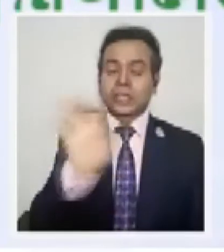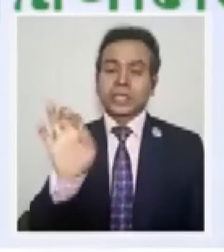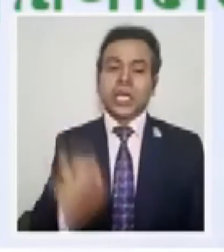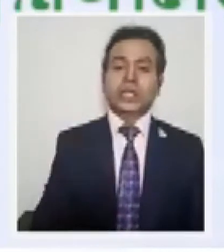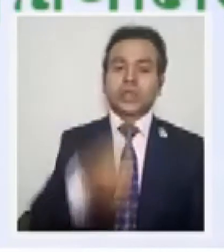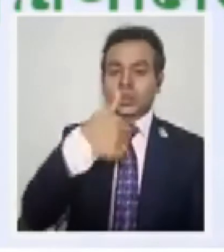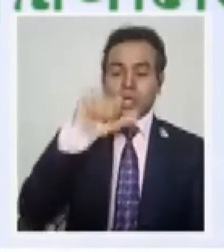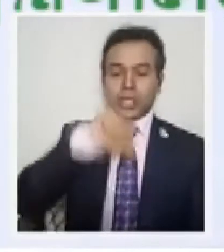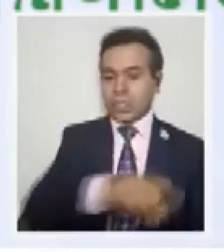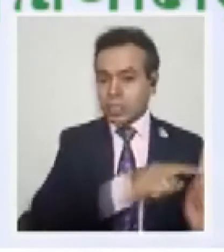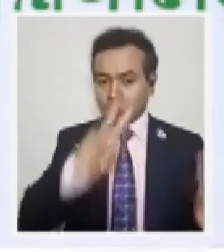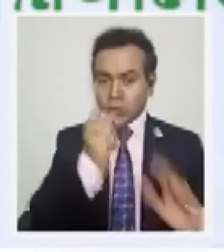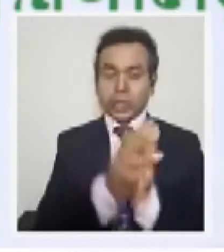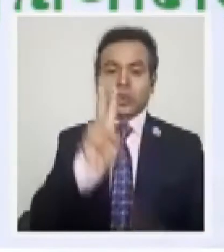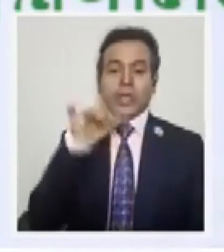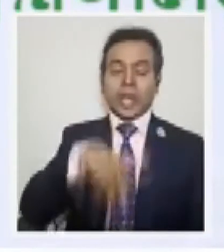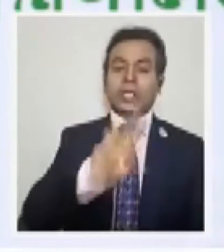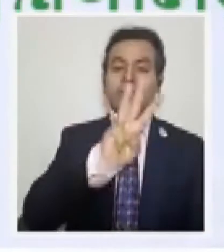পূর্ব এশিয়ায় গত ২৪ ঘন্টায় শনাক্ত